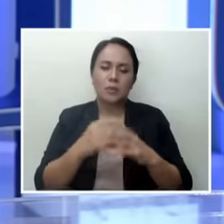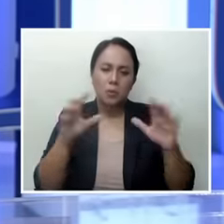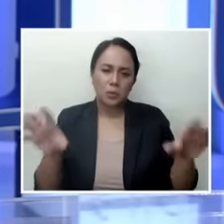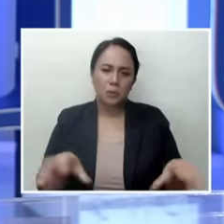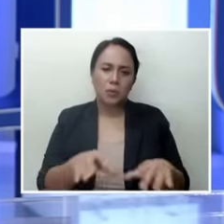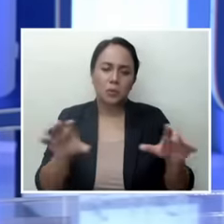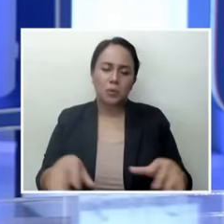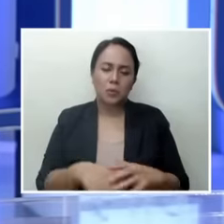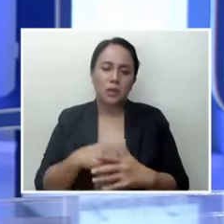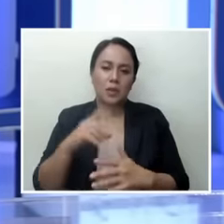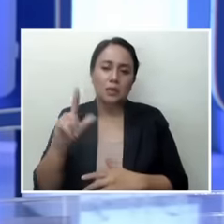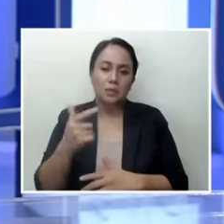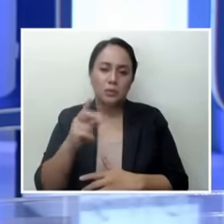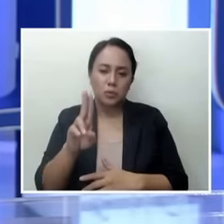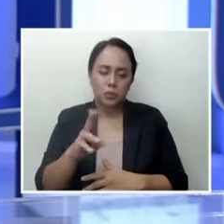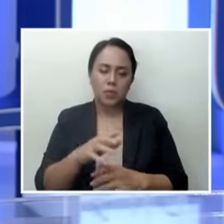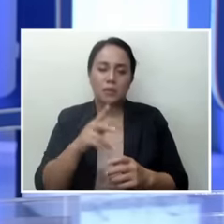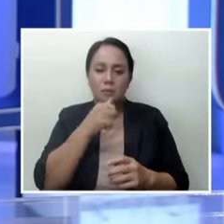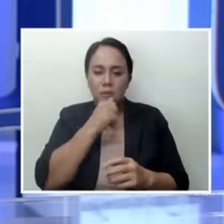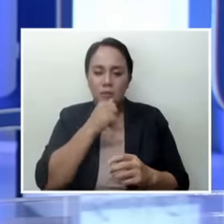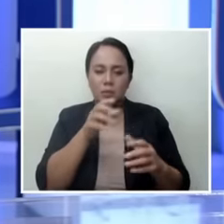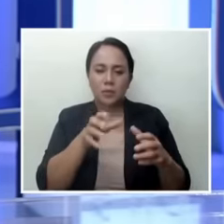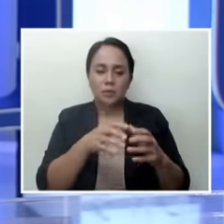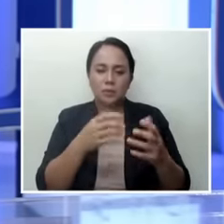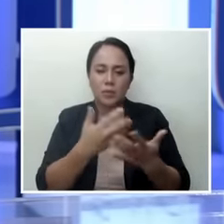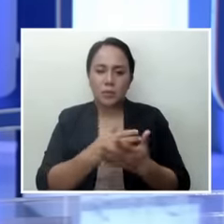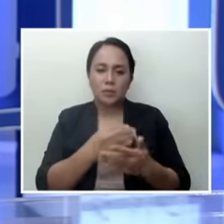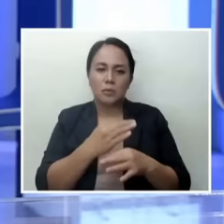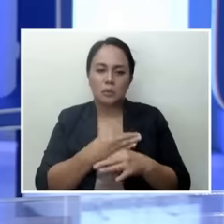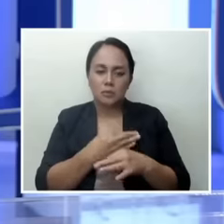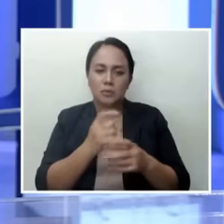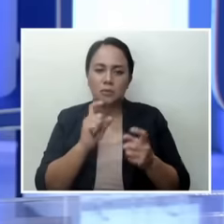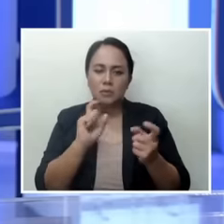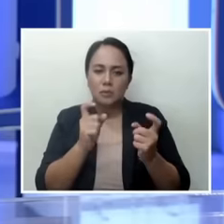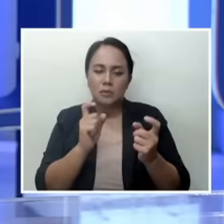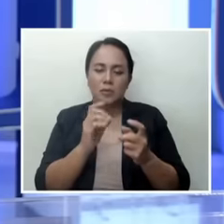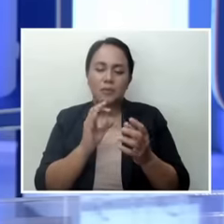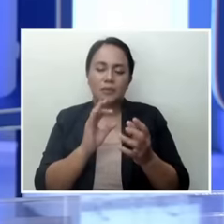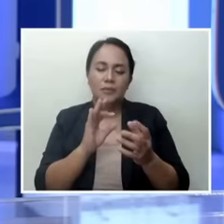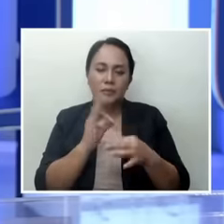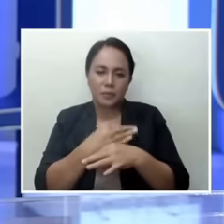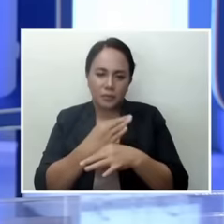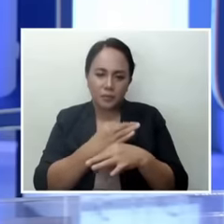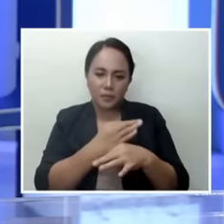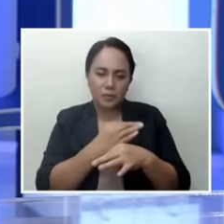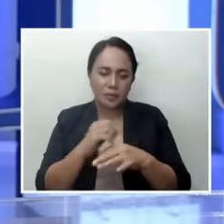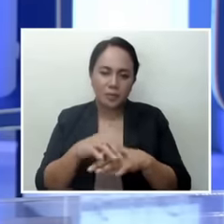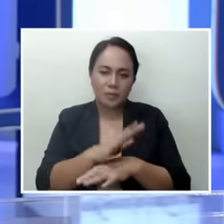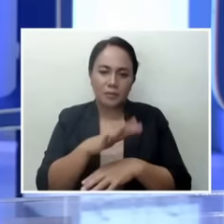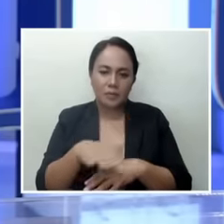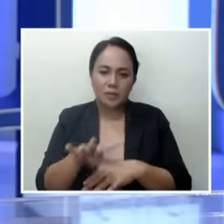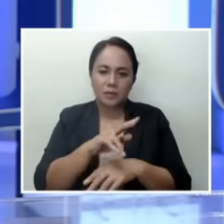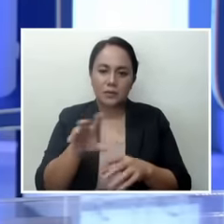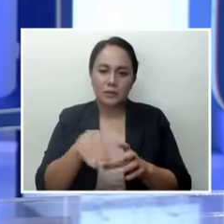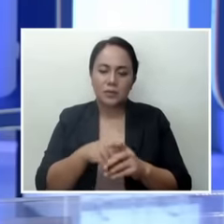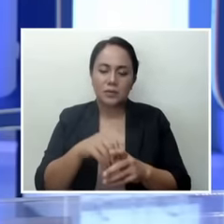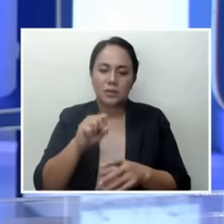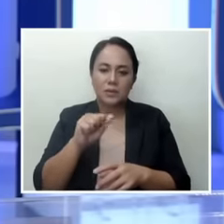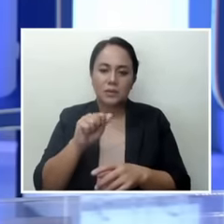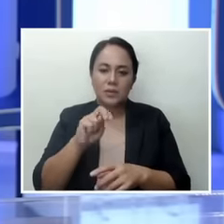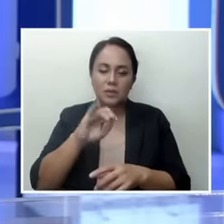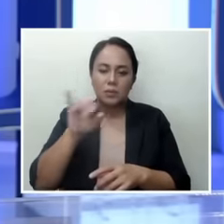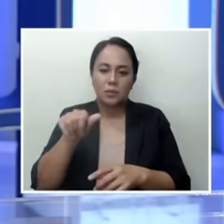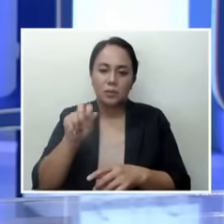pribadong sektor, patuloy ang rehabilitasyon sa mga apektadong lugar. Kabilang narito ang San Juan by the Bay